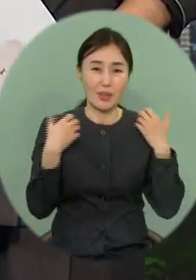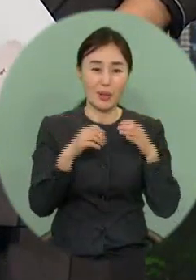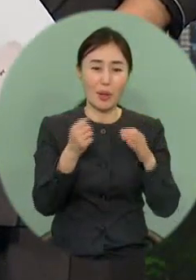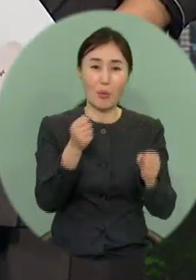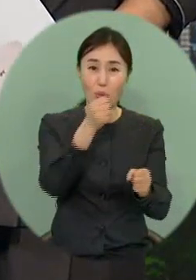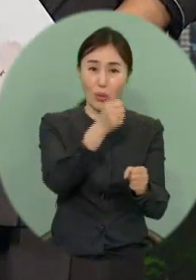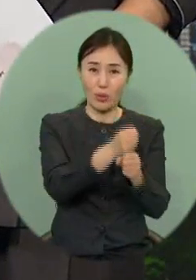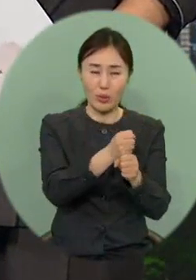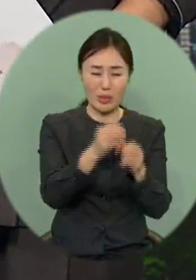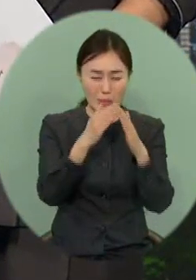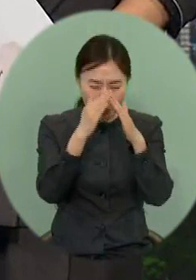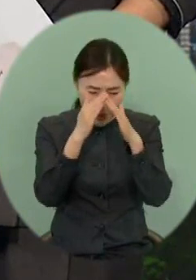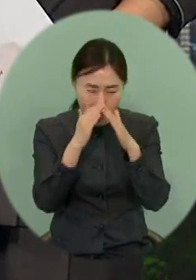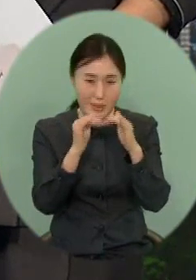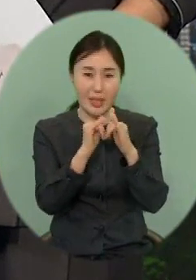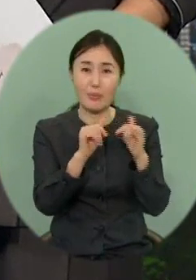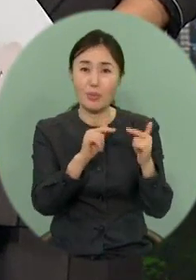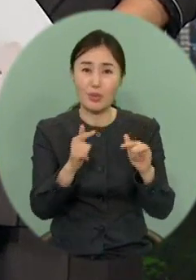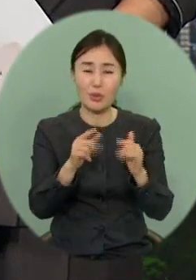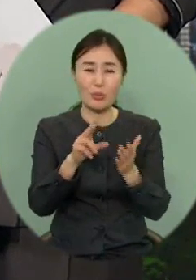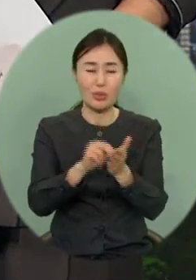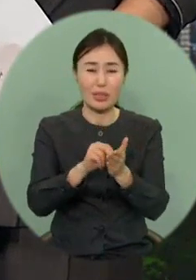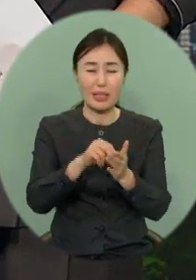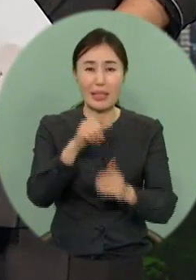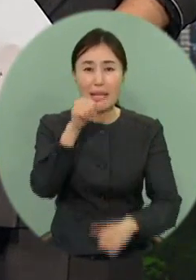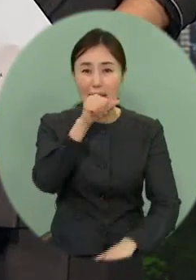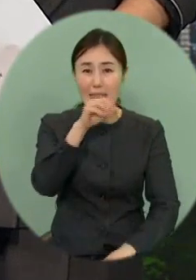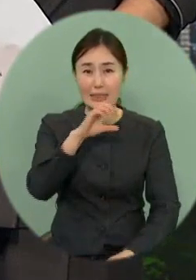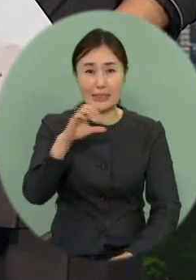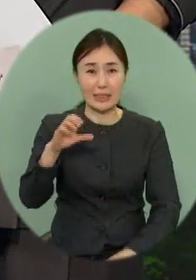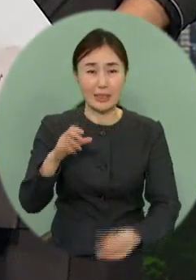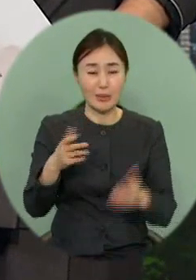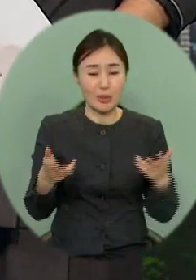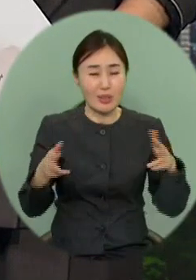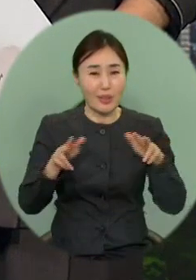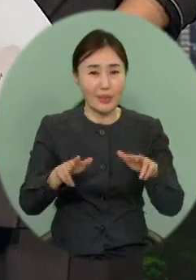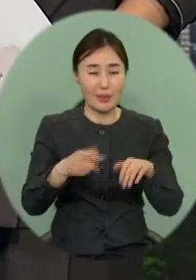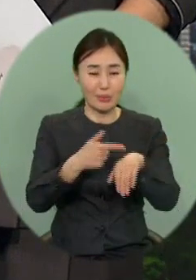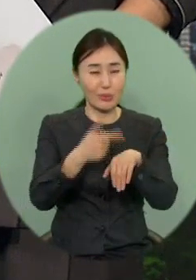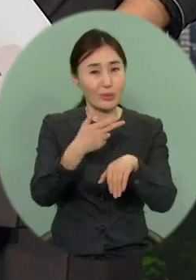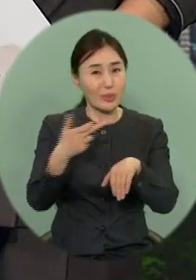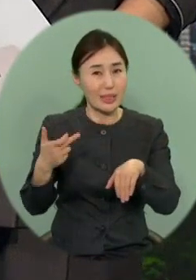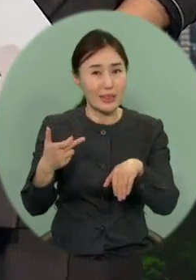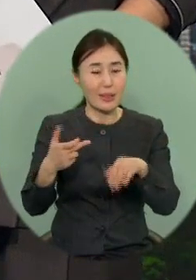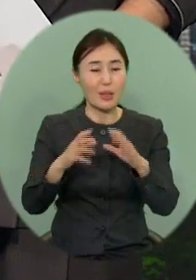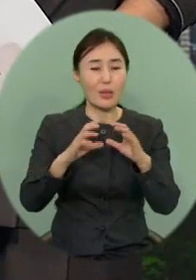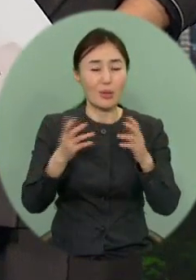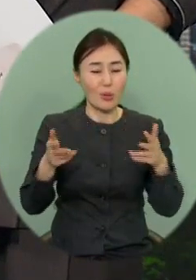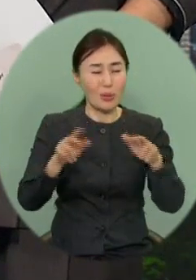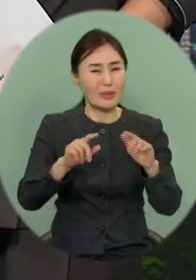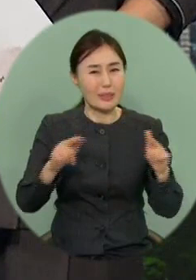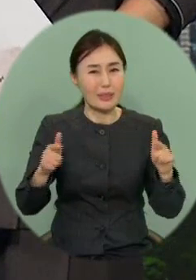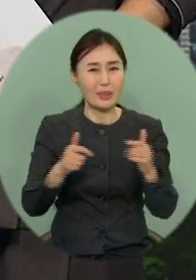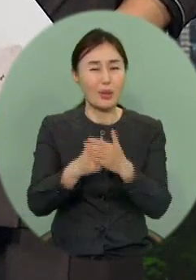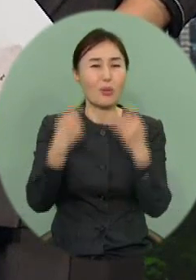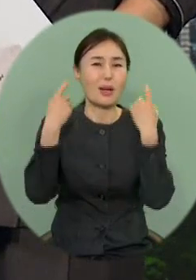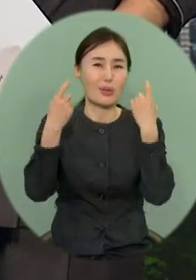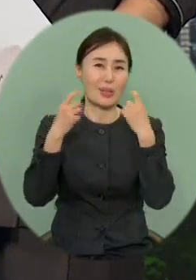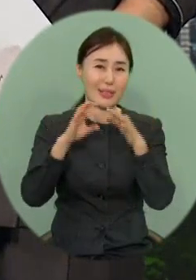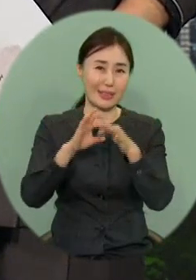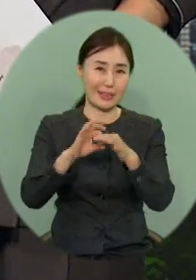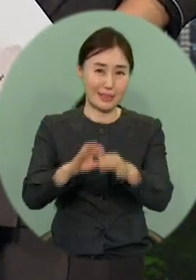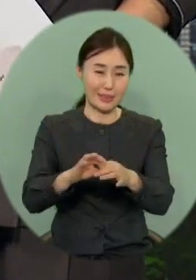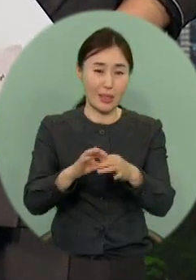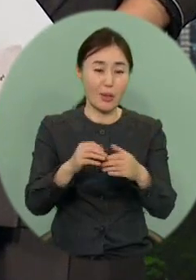은둔형 외토리 등 인구 이슈 국립 아시아 문화전당과 무등산 국립공원 등 관광 키워드가 있습니다